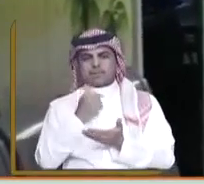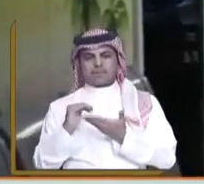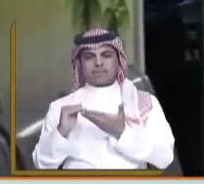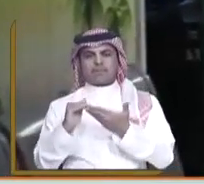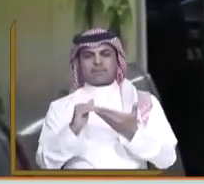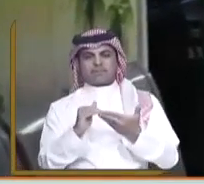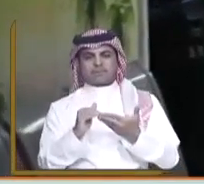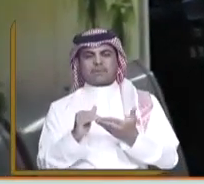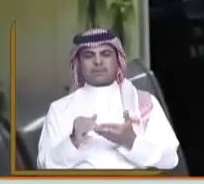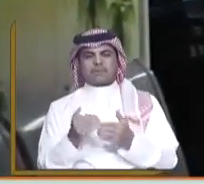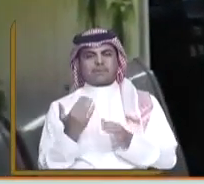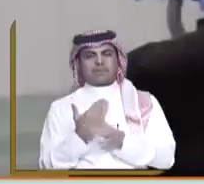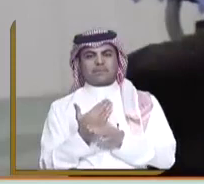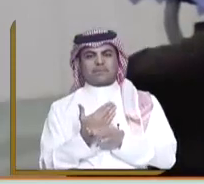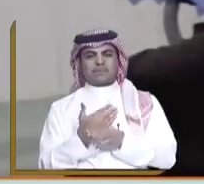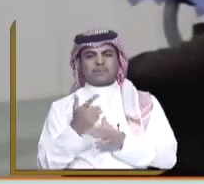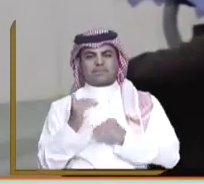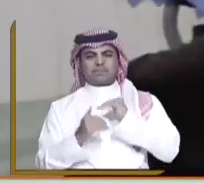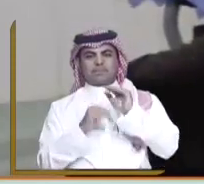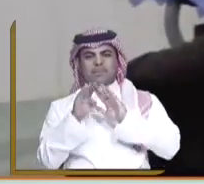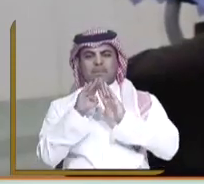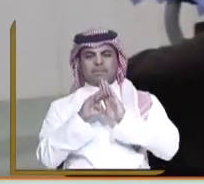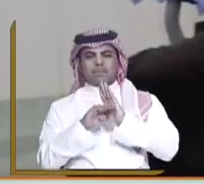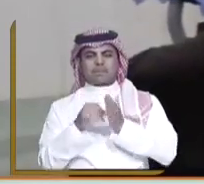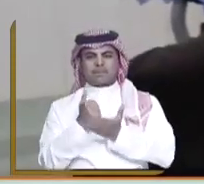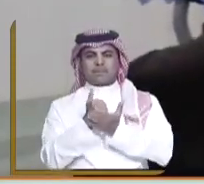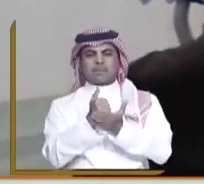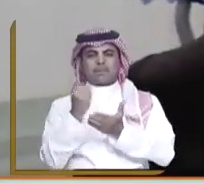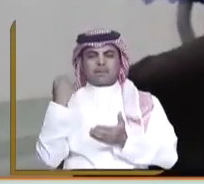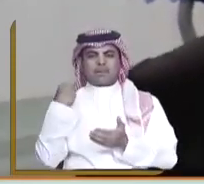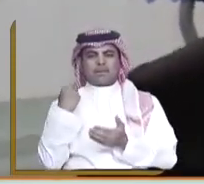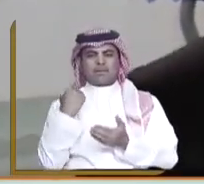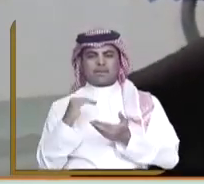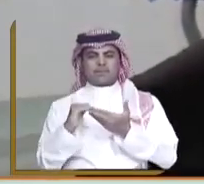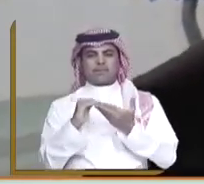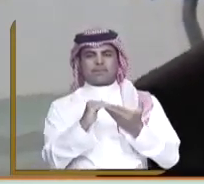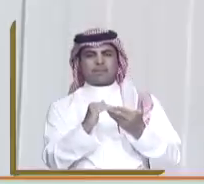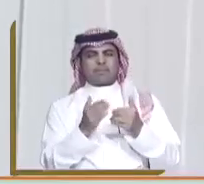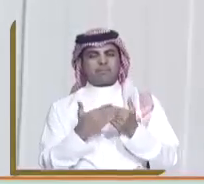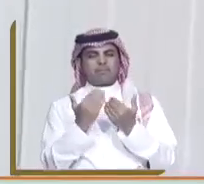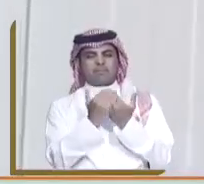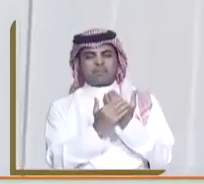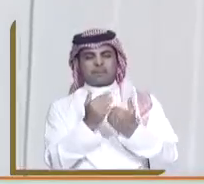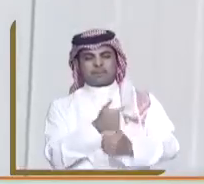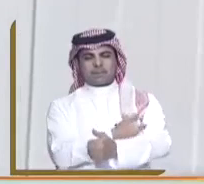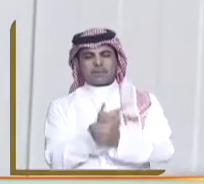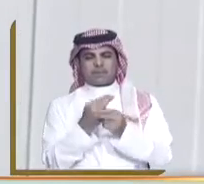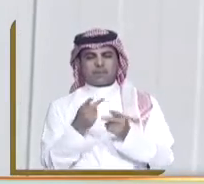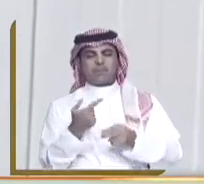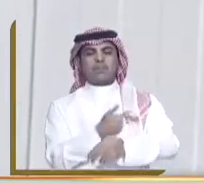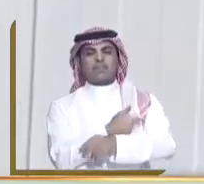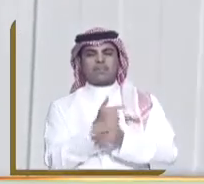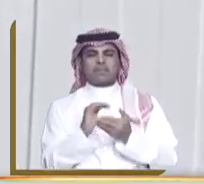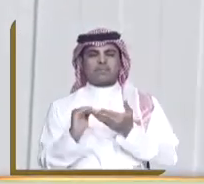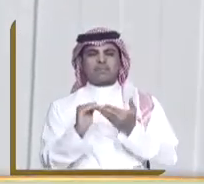الانسانيه وياتي امتدادا للبرامج التطوعيه السابقه بهدف تقديم الرعايه الطبيه والصحيه